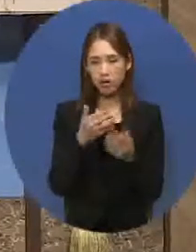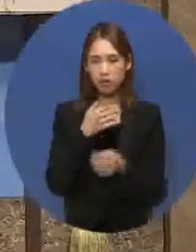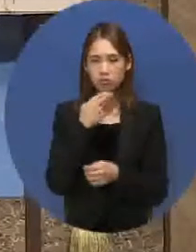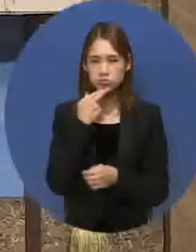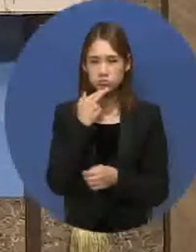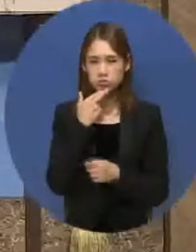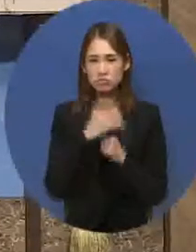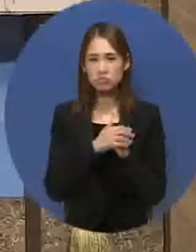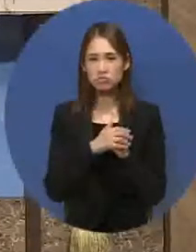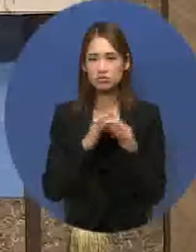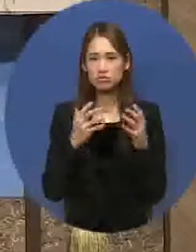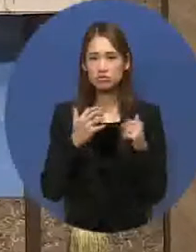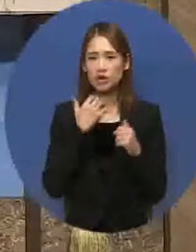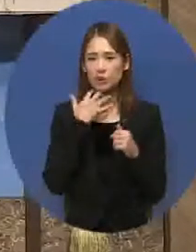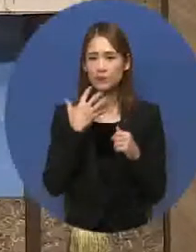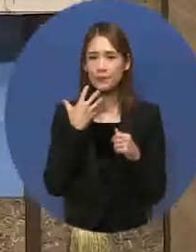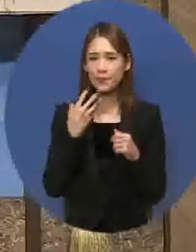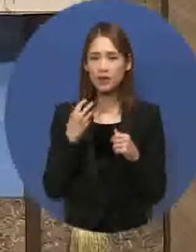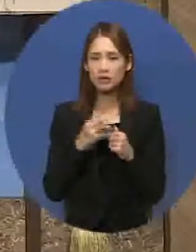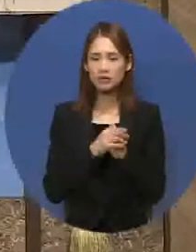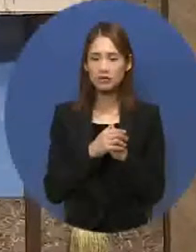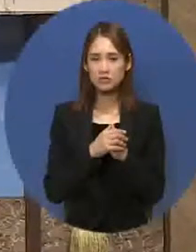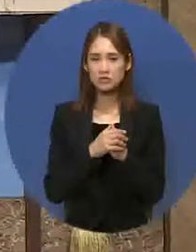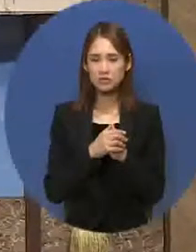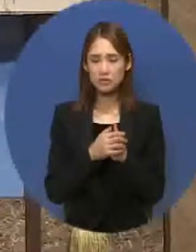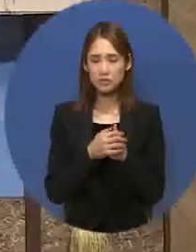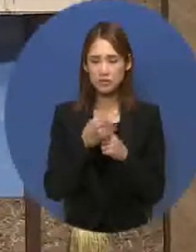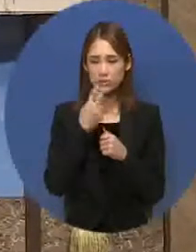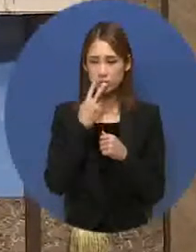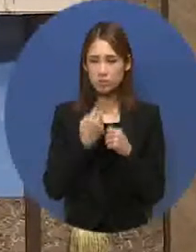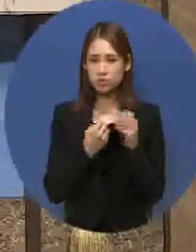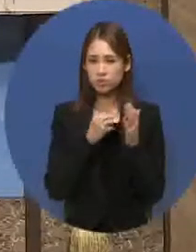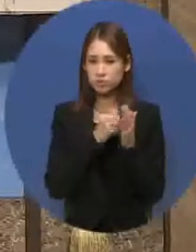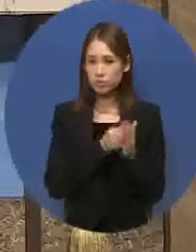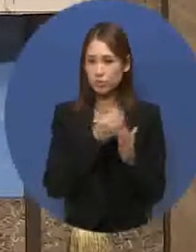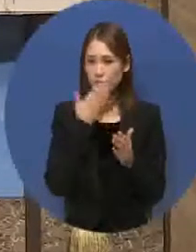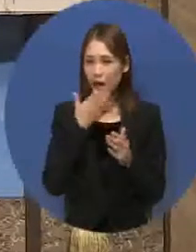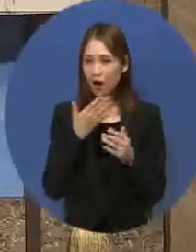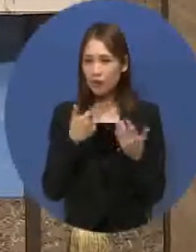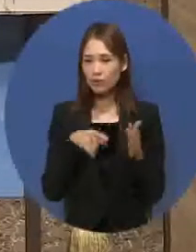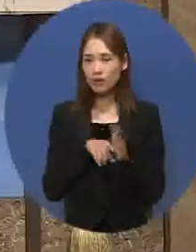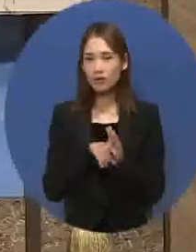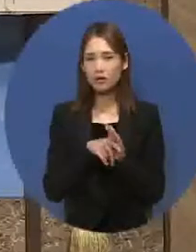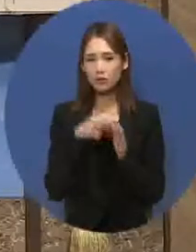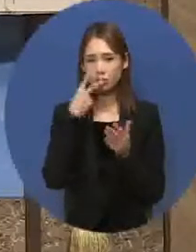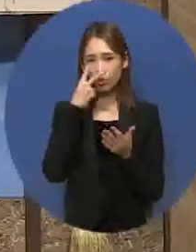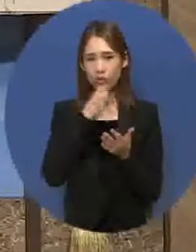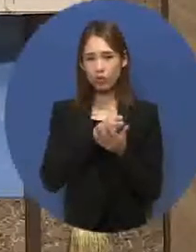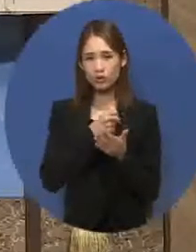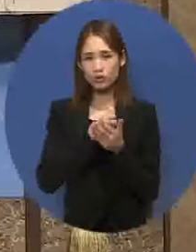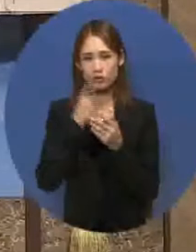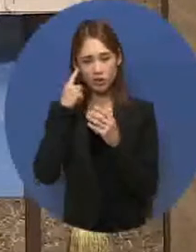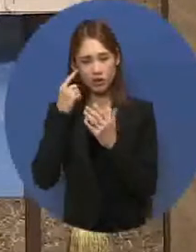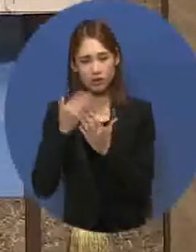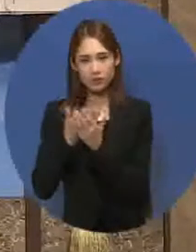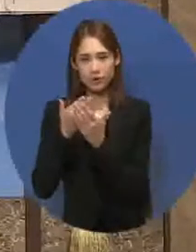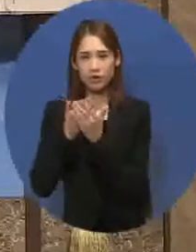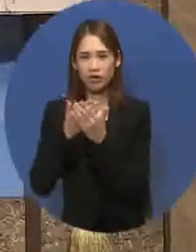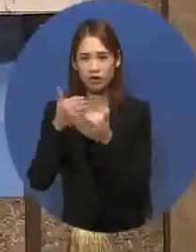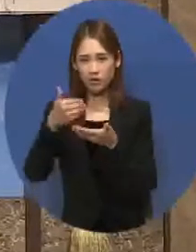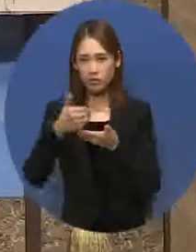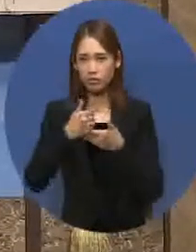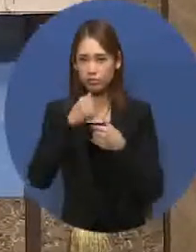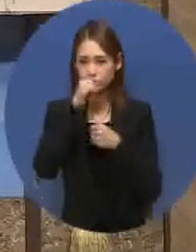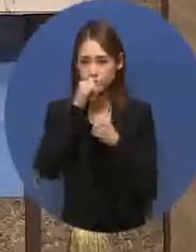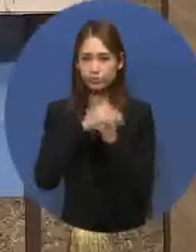없습니다. 그러면은 국가에 80이 돼도 가입할 수 있는 보험 제도를 좀 개발해 달라 이런